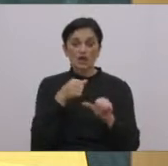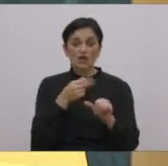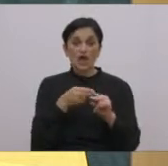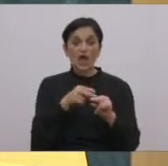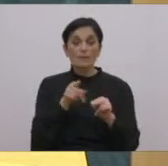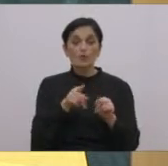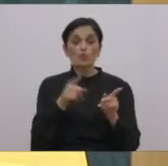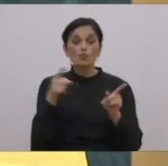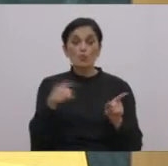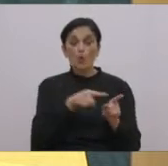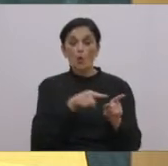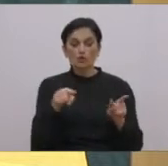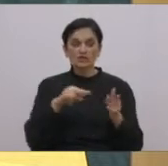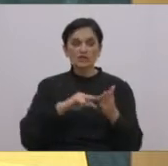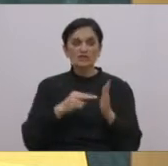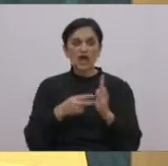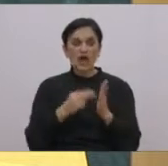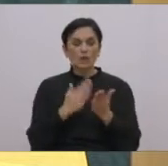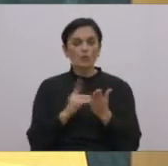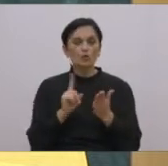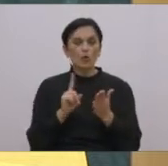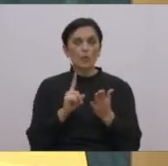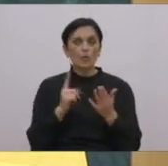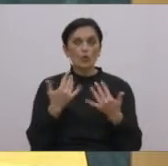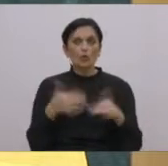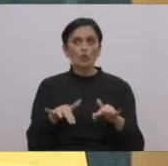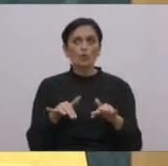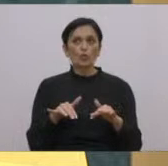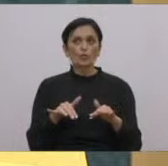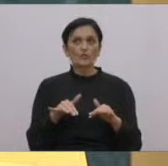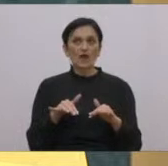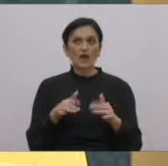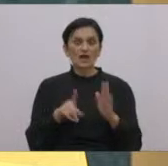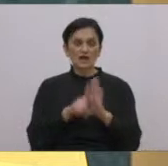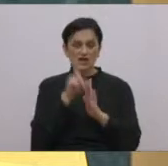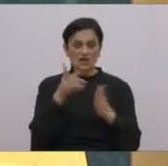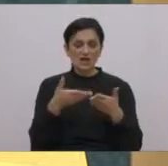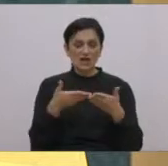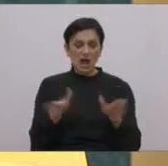აღნიშნული მონაკვეთი ასევე დაგეგმილია, რომ უკვე გაიხსნას